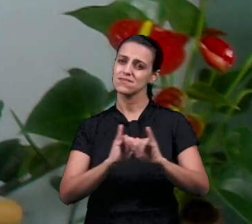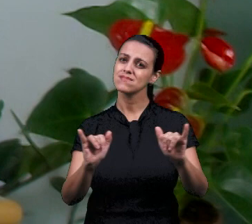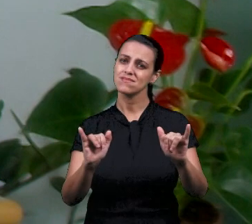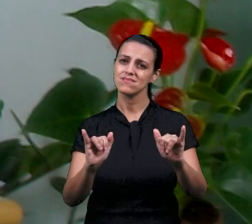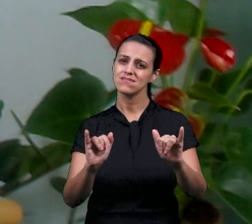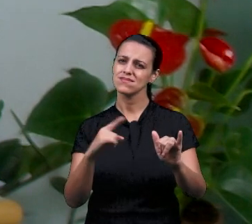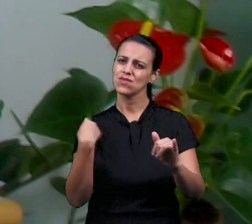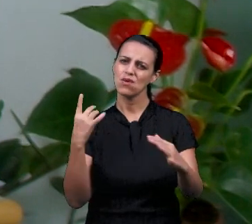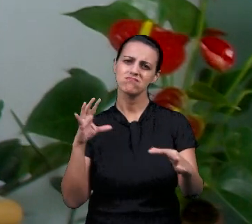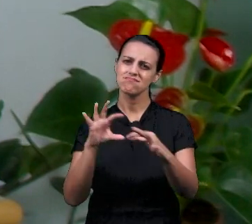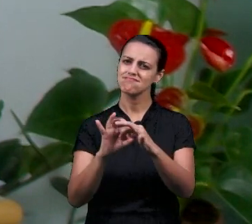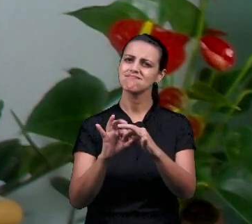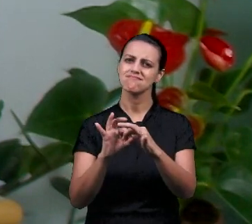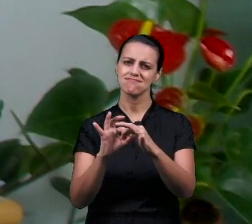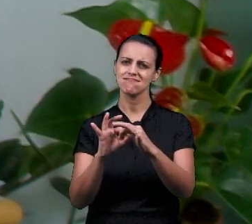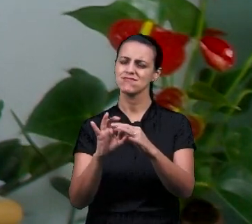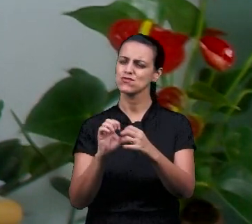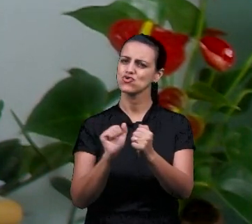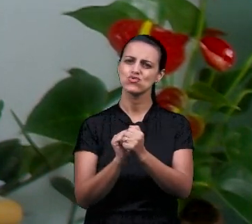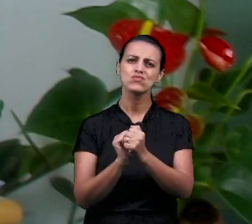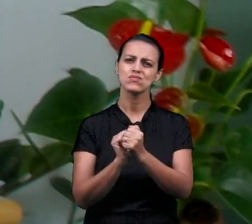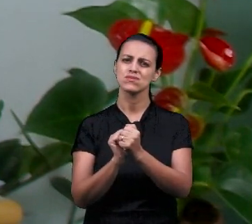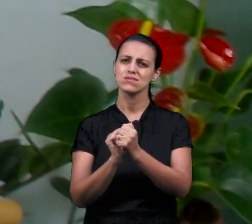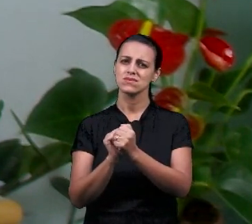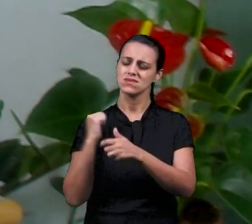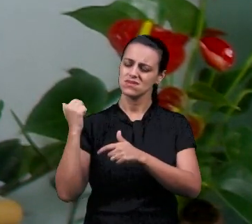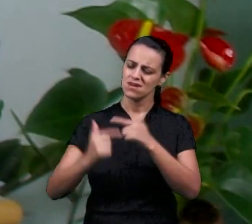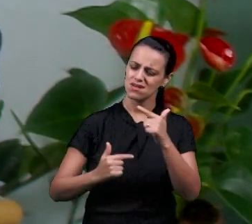unis ensemble dans cette bataille,